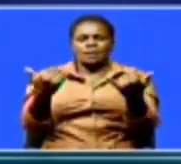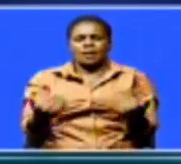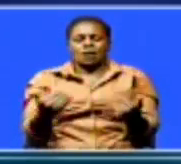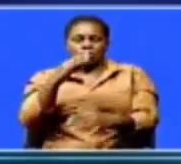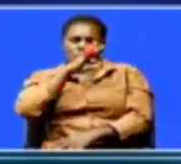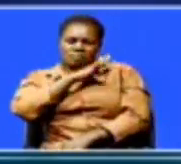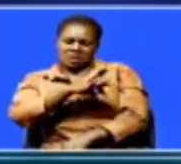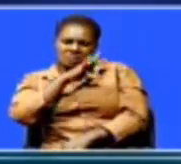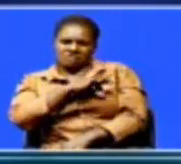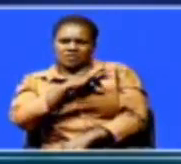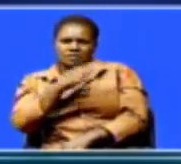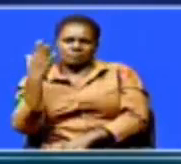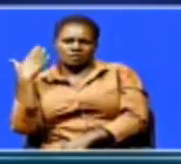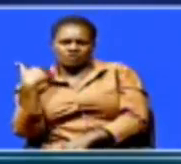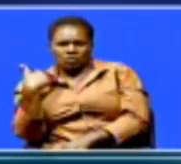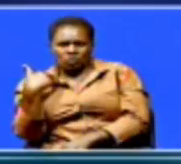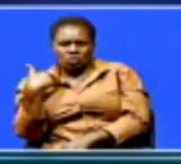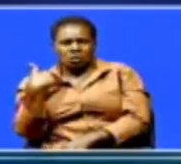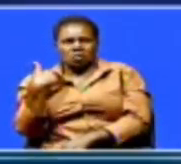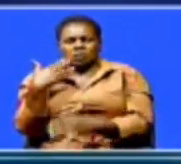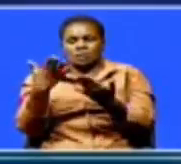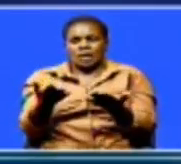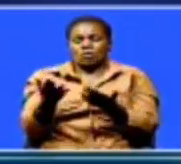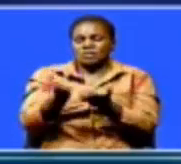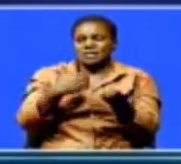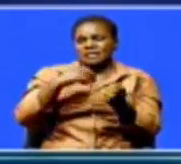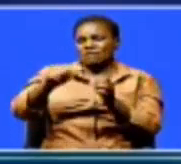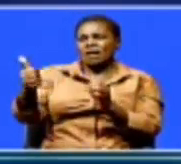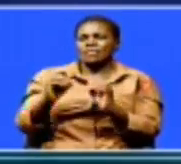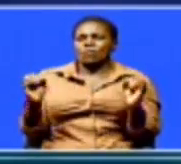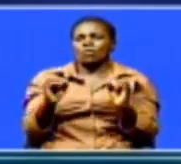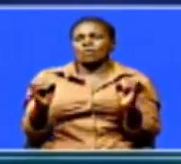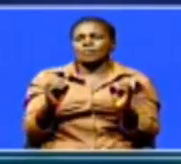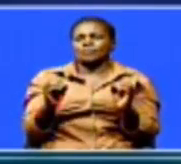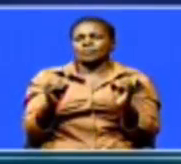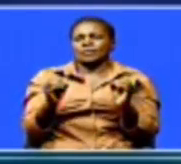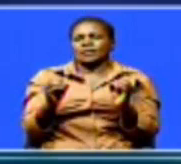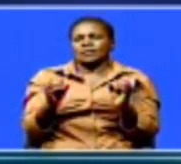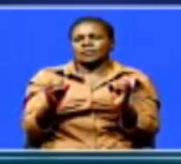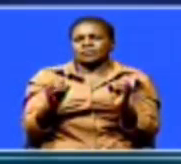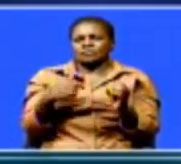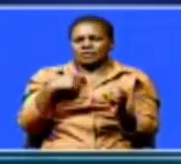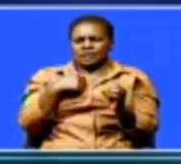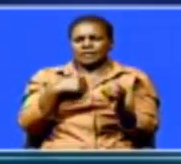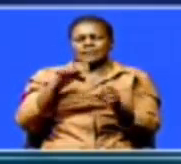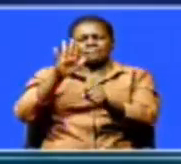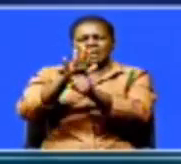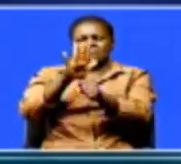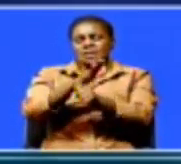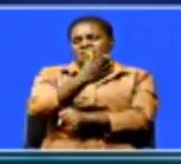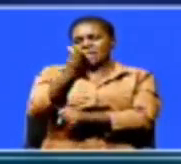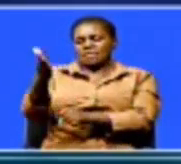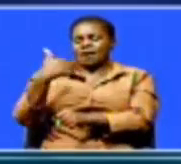mapato yetu tulikuwa tukitegemea kipepeo na hakuna mapato mengine yoyote kabisa. Karisa anawasilisha hisia za maelfu ya